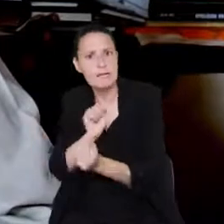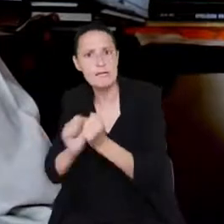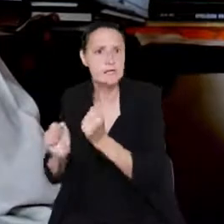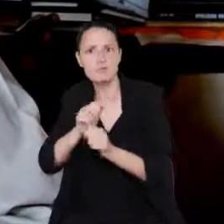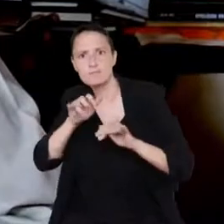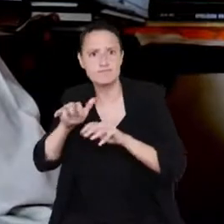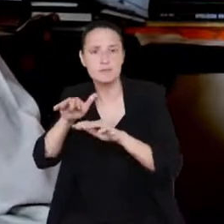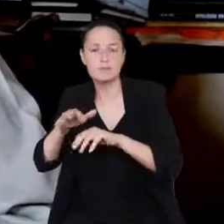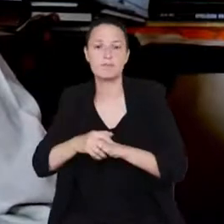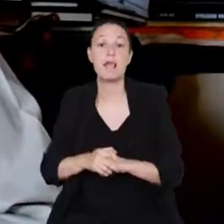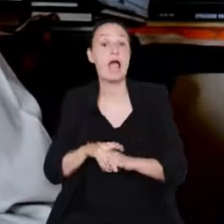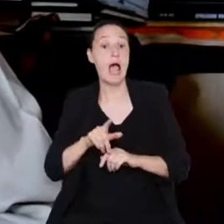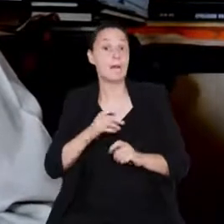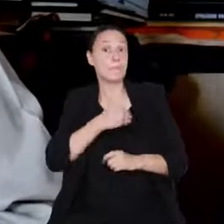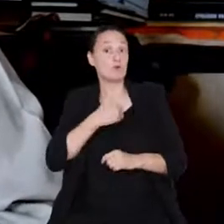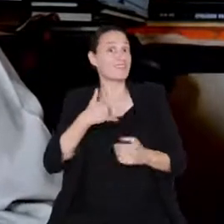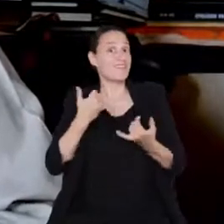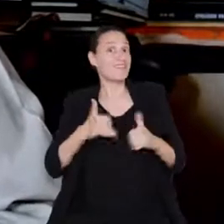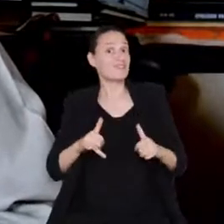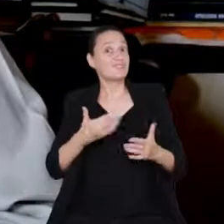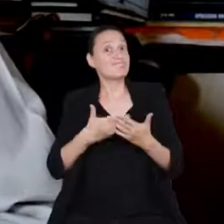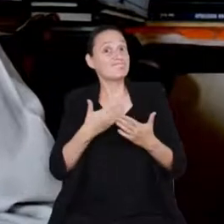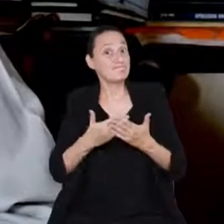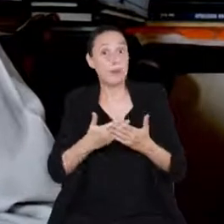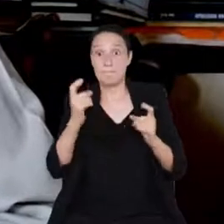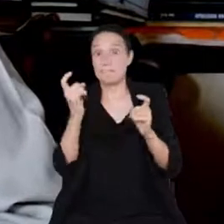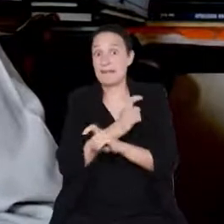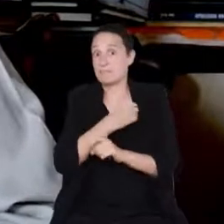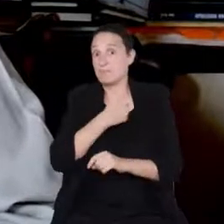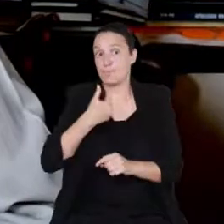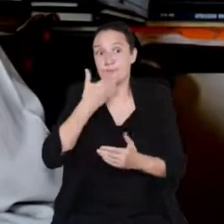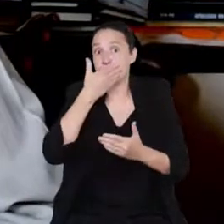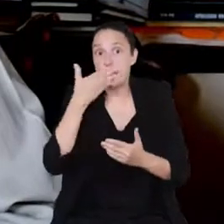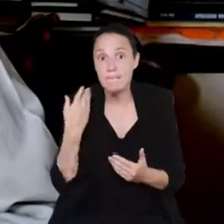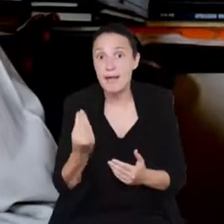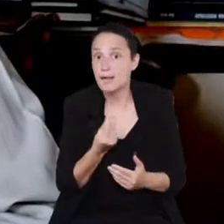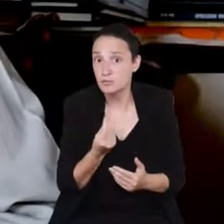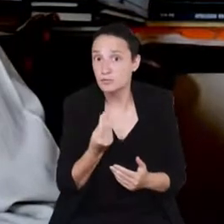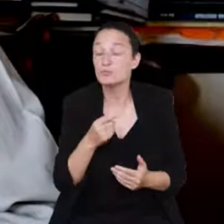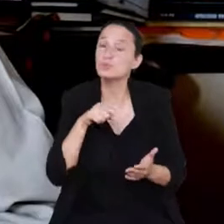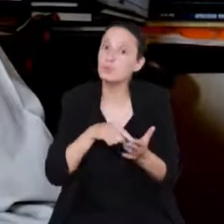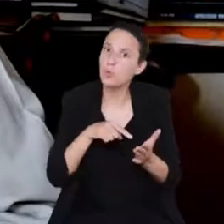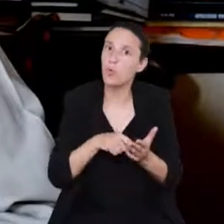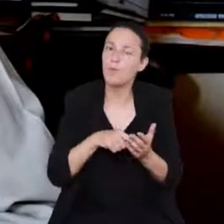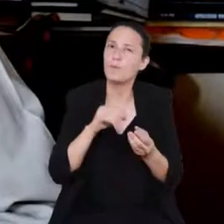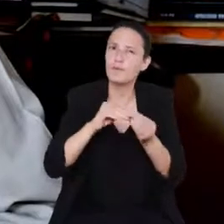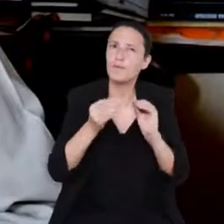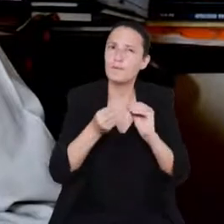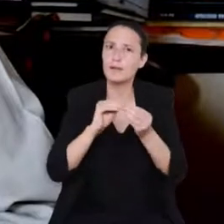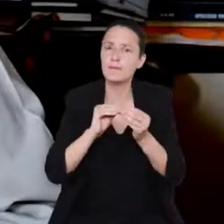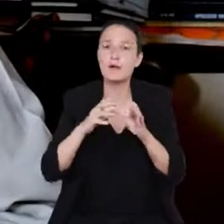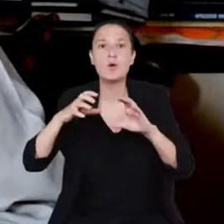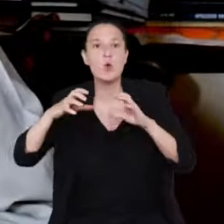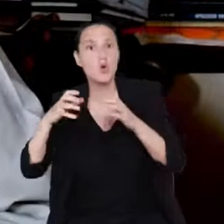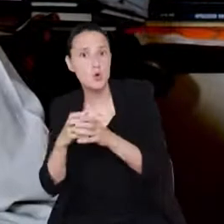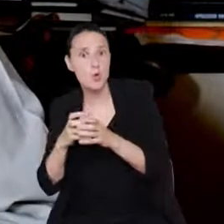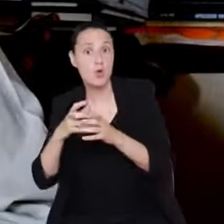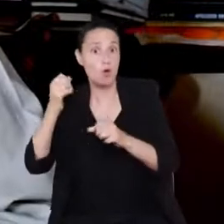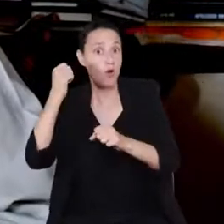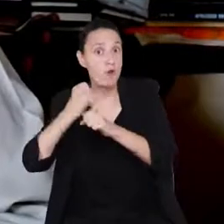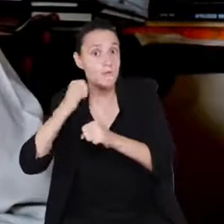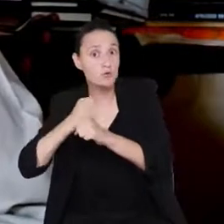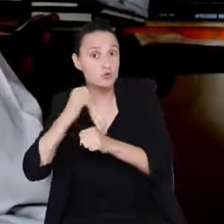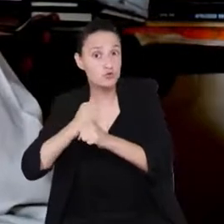że nie ma państwa. Nie ma państwa, zatem powstaje problem, czy ten ruch